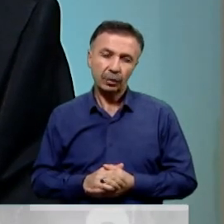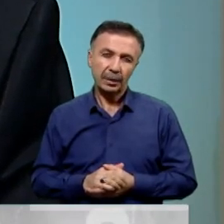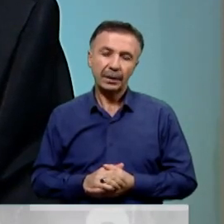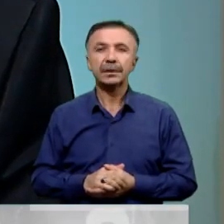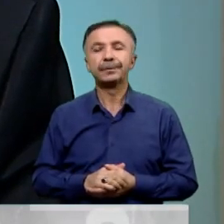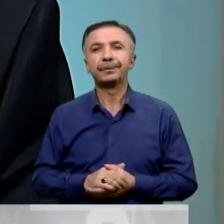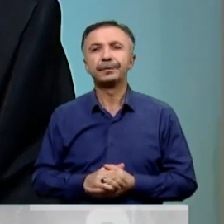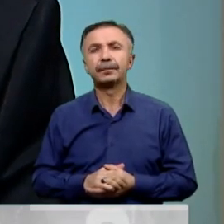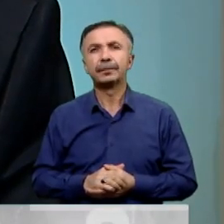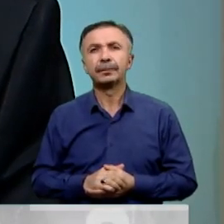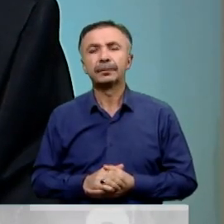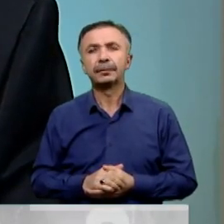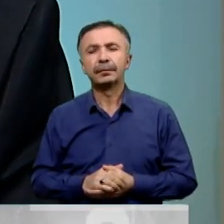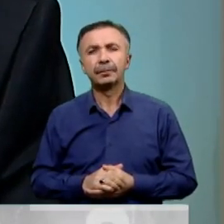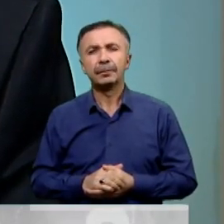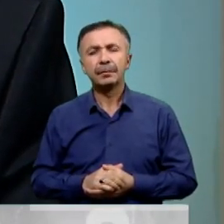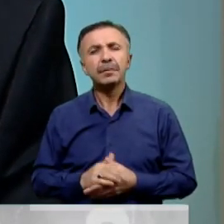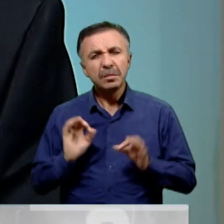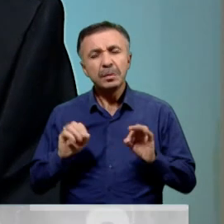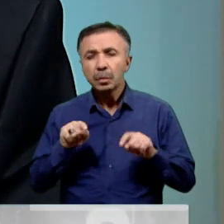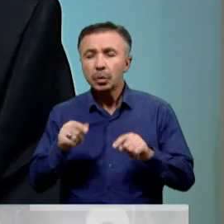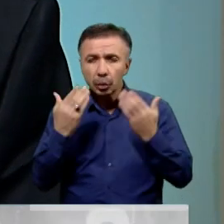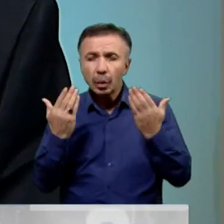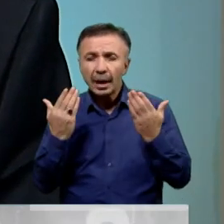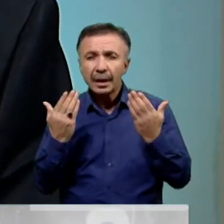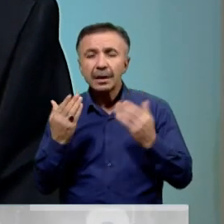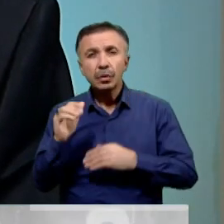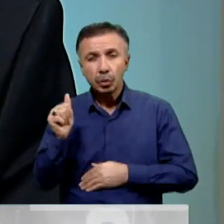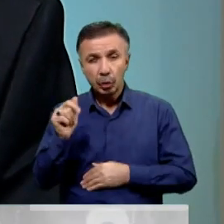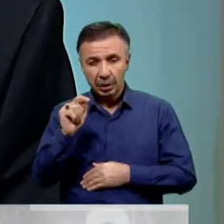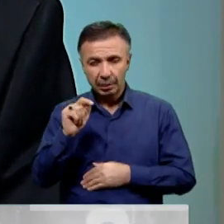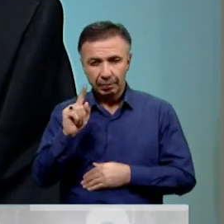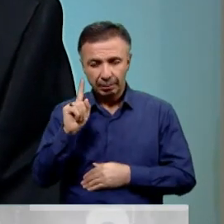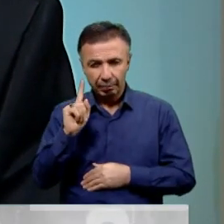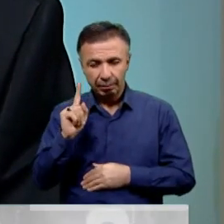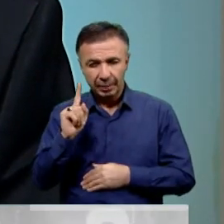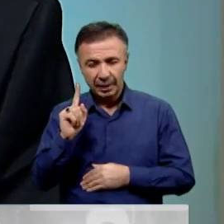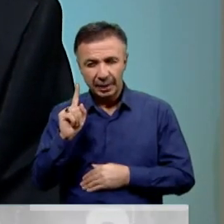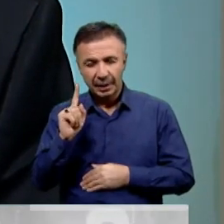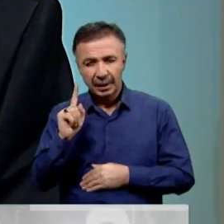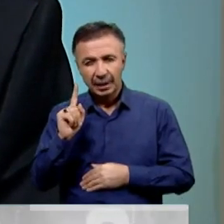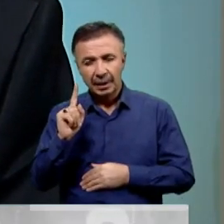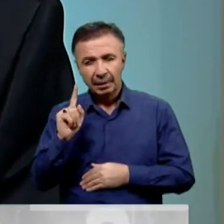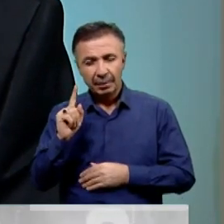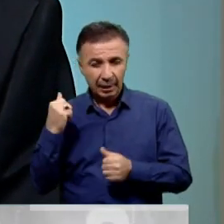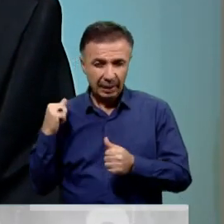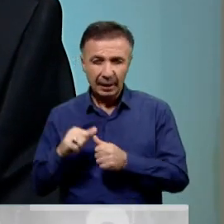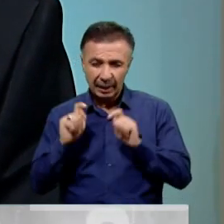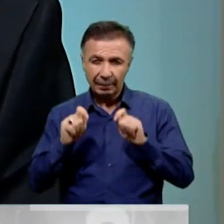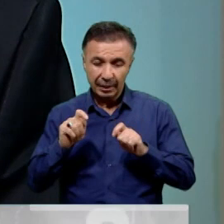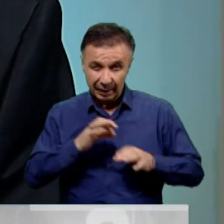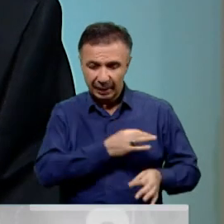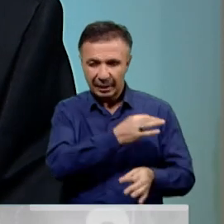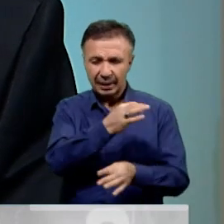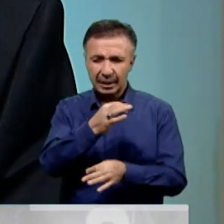ve etubileyh. Şimdi bu duayı günlük virt halinde yapan insanlar için Cenab-ı Hak neler